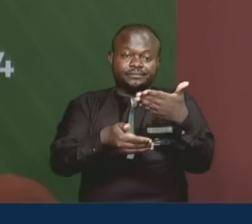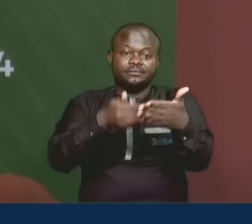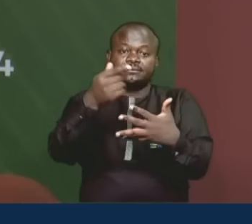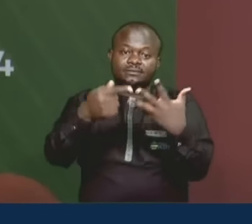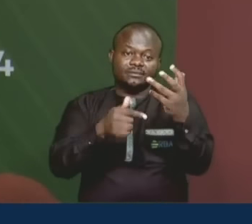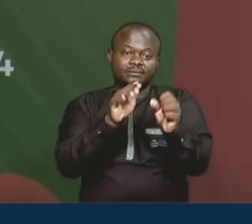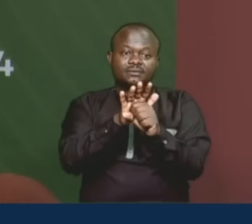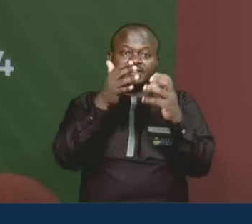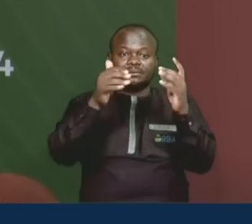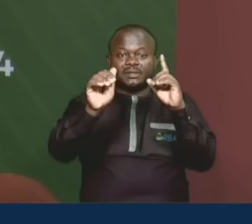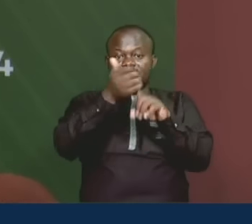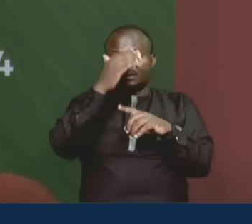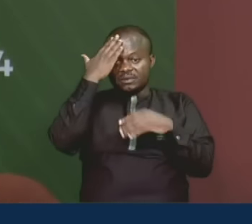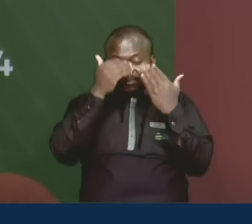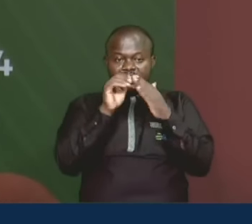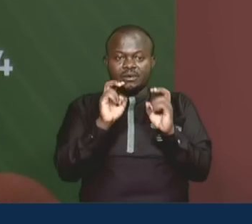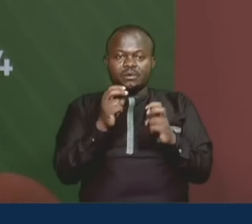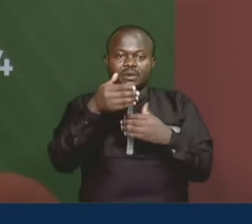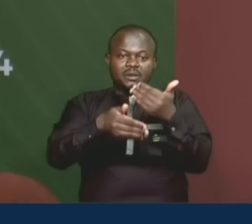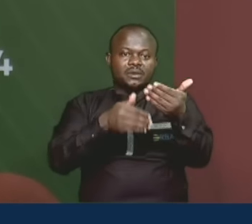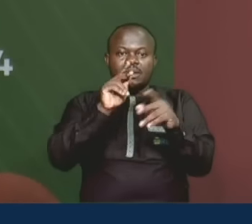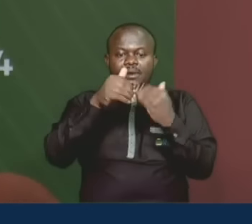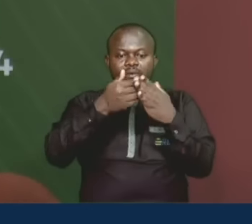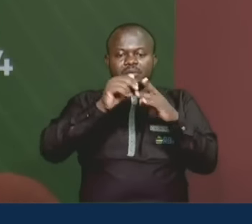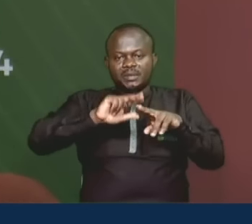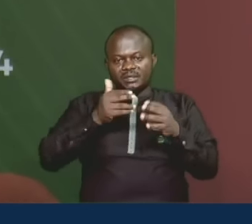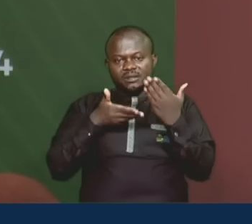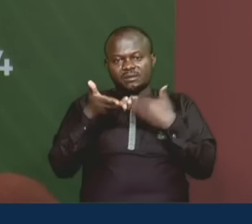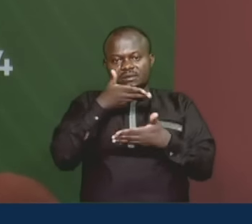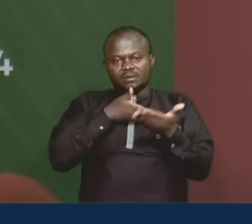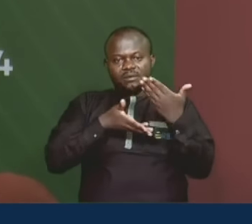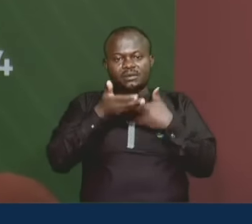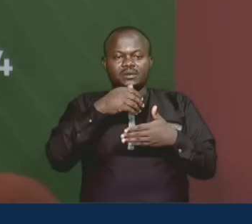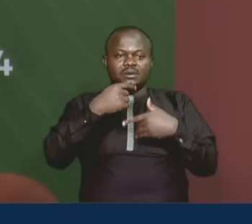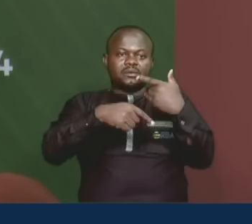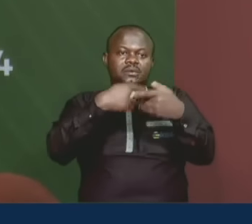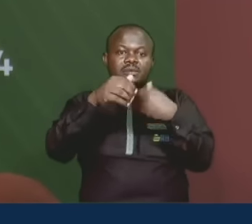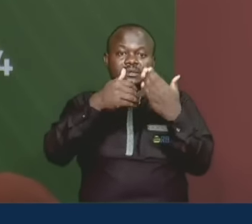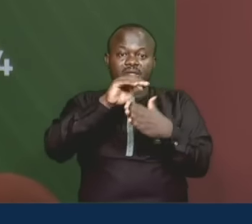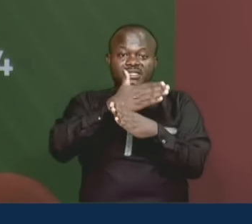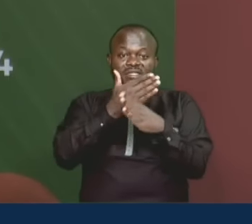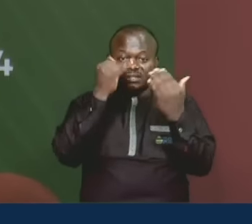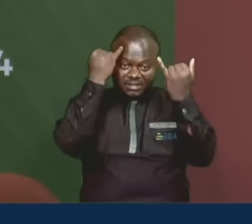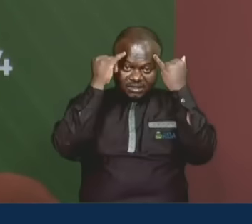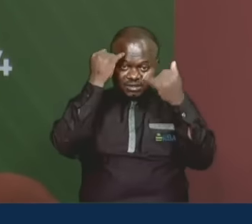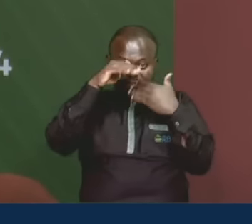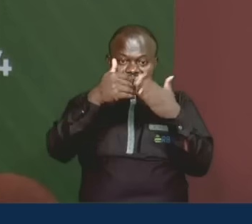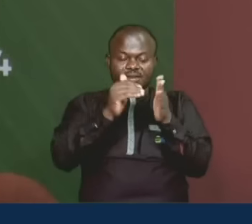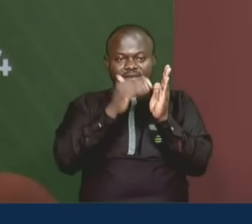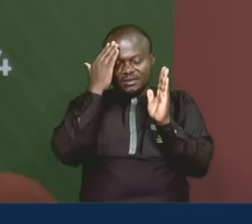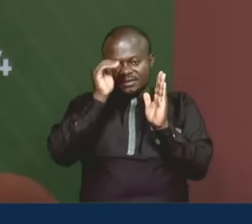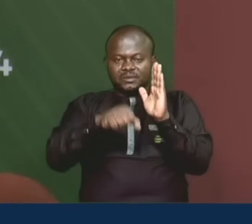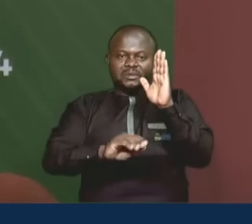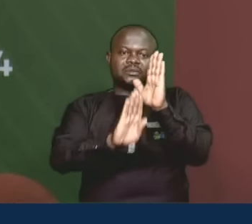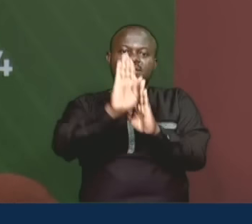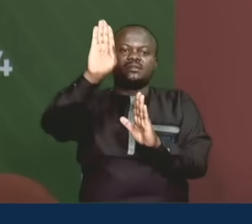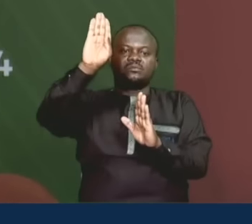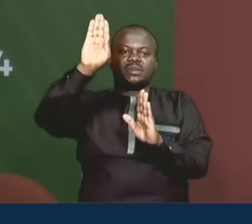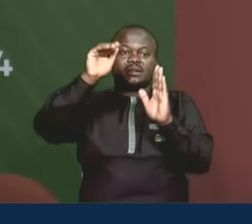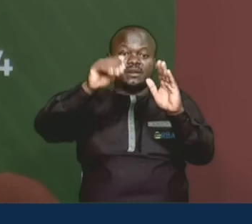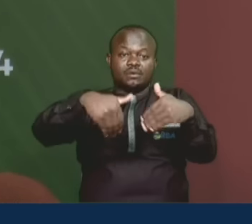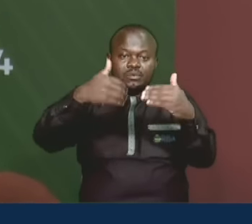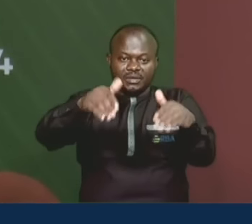bimaze kugerwaho, ariko ni urugendo y'abantu bice bakagena amahoko baragumya bakungurana ibitekerezo kugira ngo bateze imbere